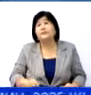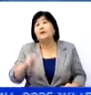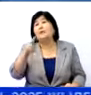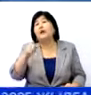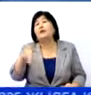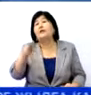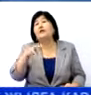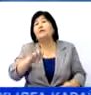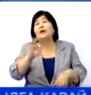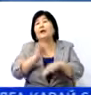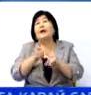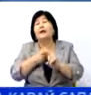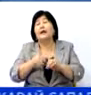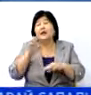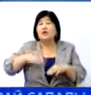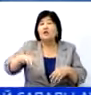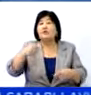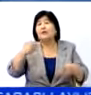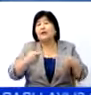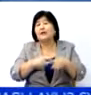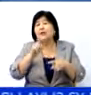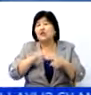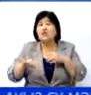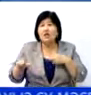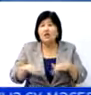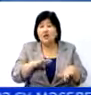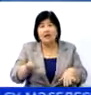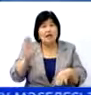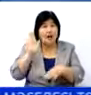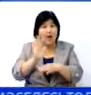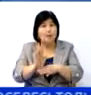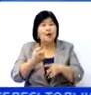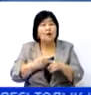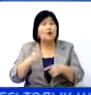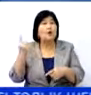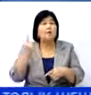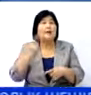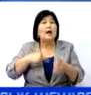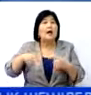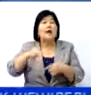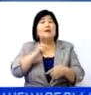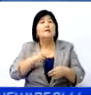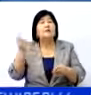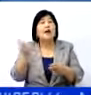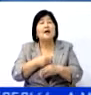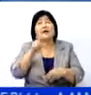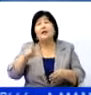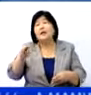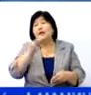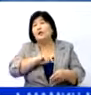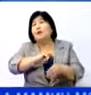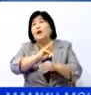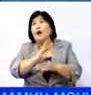Pandemiya кезінде елімізде дағдарысқа қарсы жедел шаралар қабылданды. Соның бірі кәсібінен айырылған азаматтарды еңбекпен